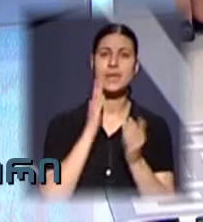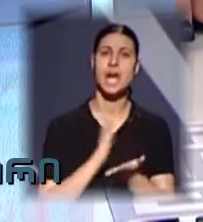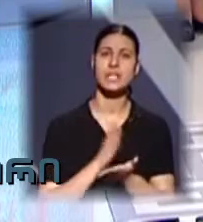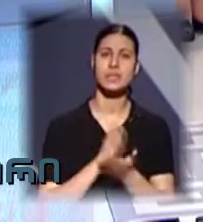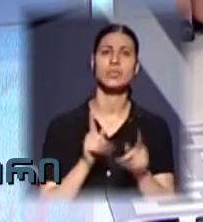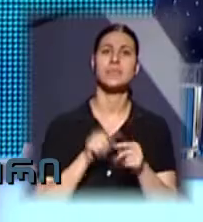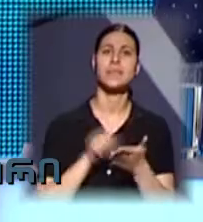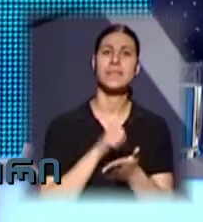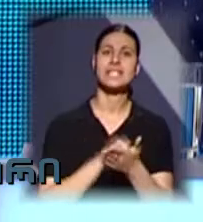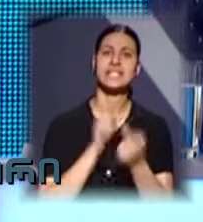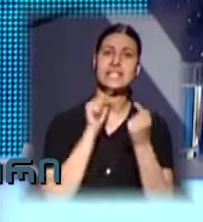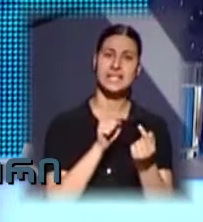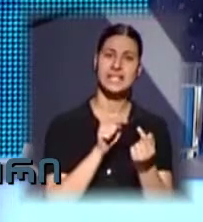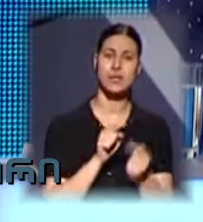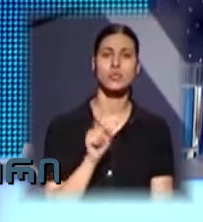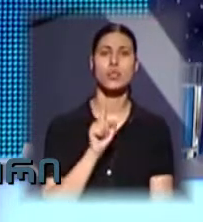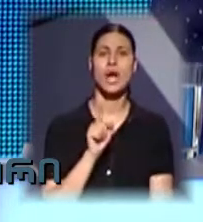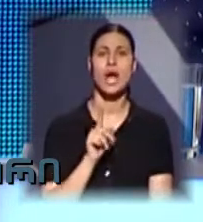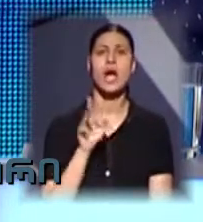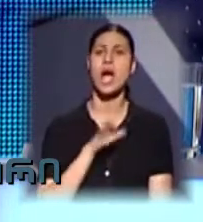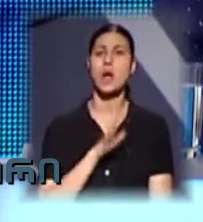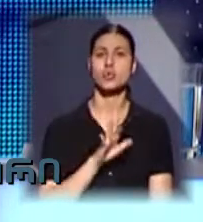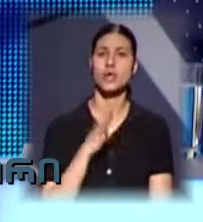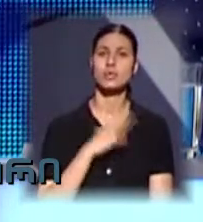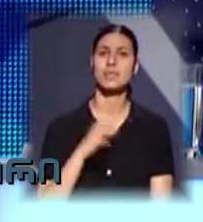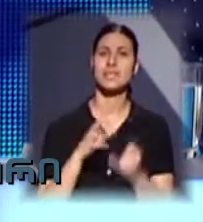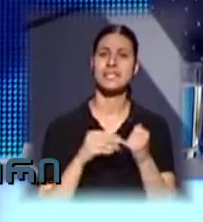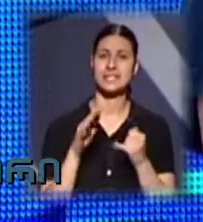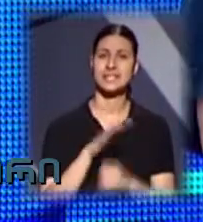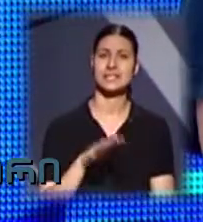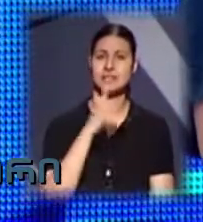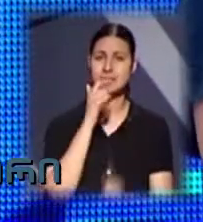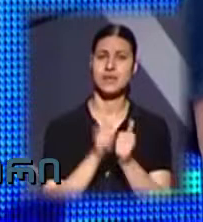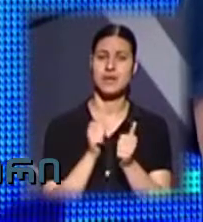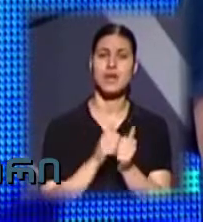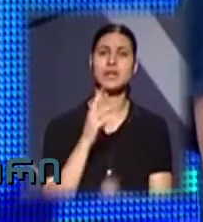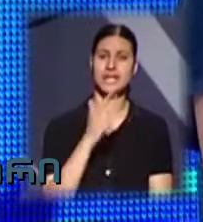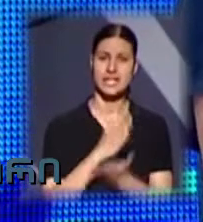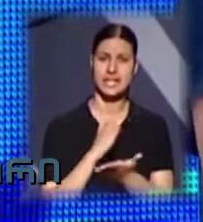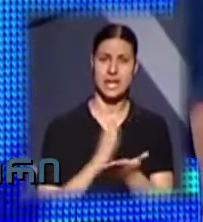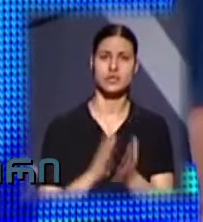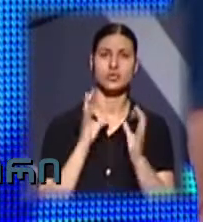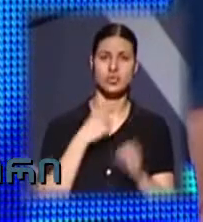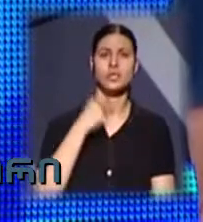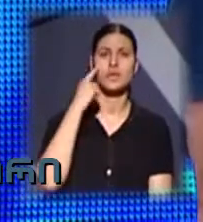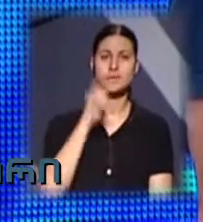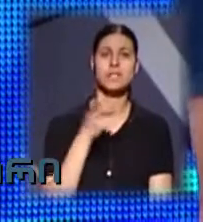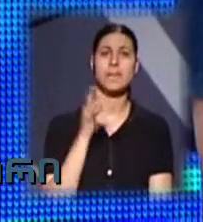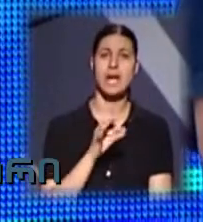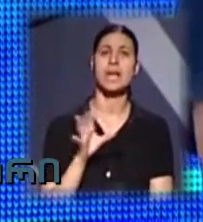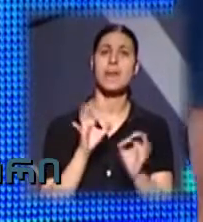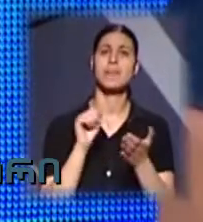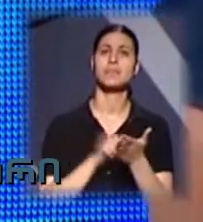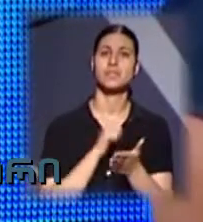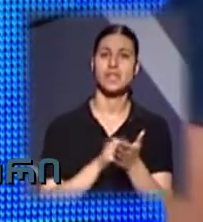და არგუმენტებიც აწინააღმდეგოდ, რატომ არ უნდა იყოს თბილისის ზღვაზე? თუ გაეცადით ამ არგუმენტებს? კი, რა თქმა უნდა, ნაწილ არგუმენტებს რა თქმა უნდა გასნობილი ვარ, თუმცა ესეთი